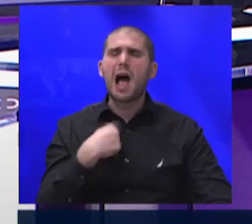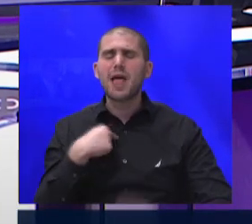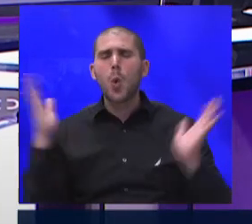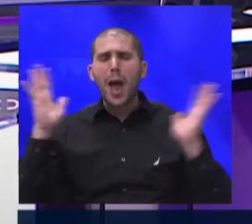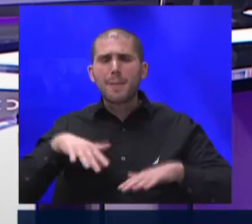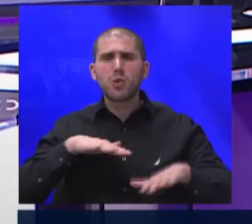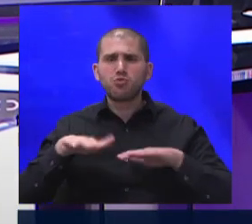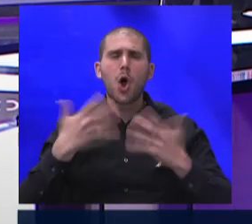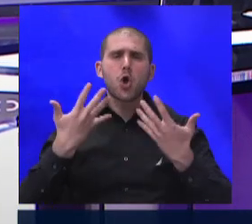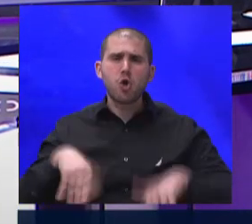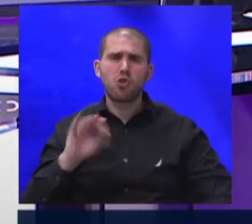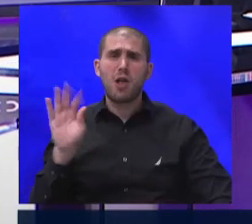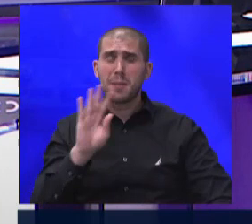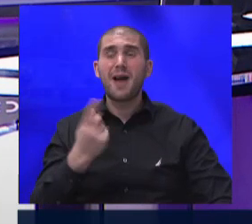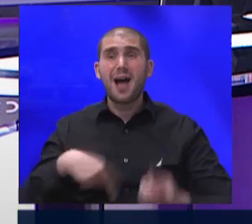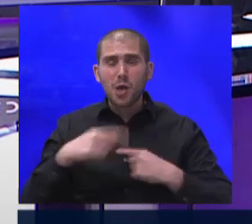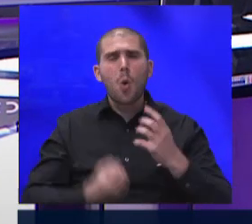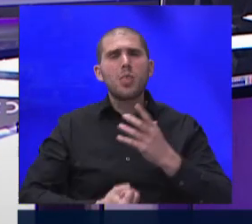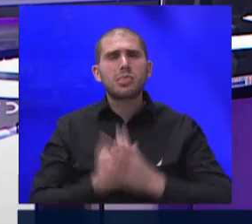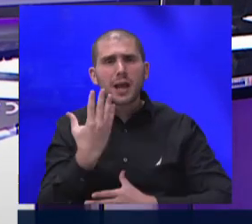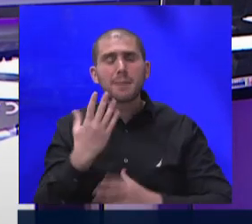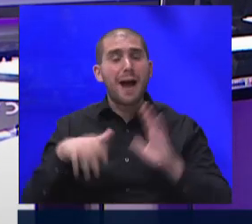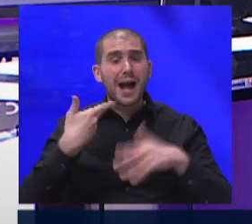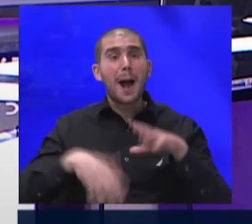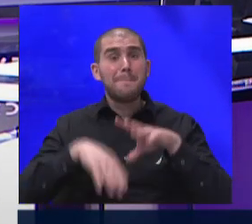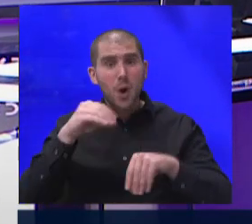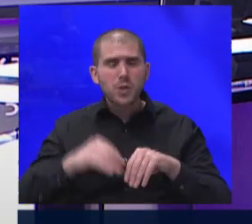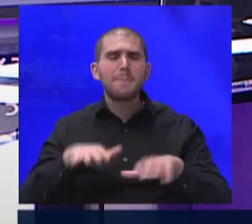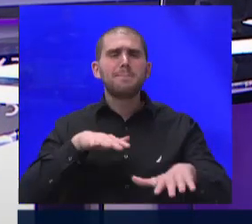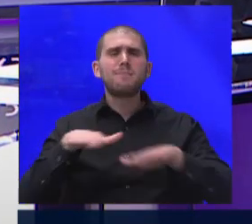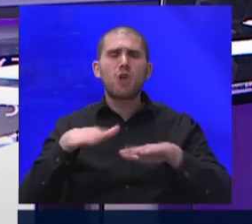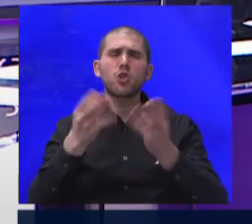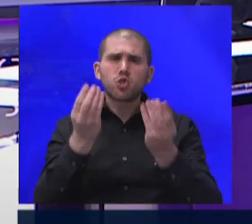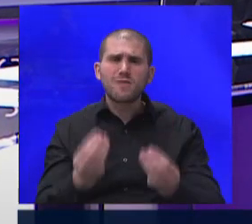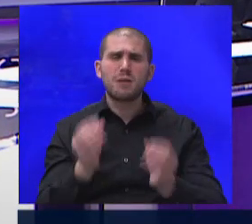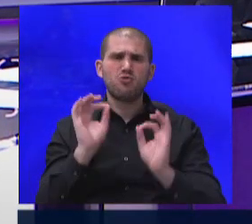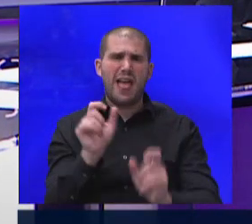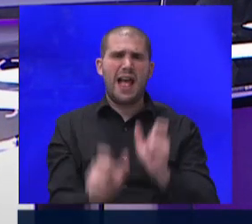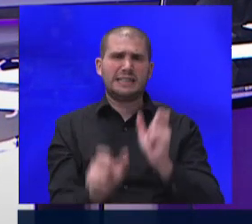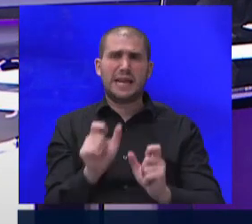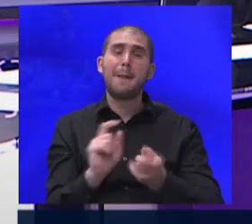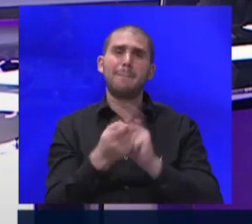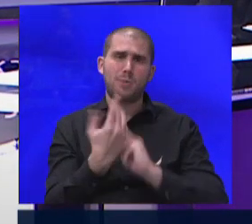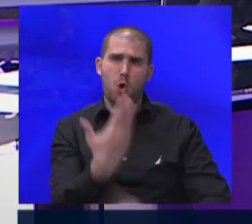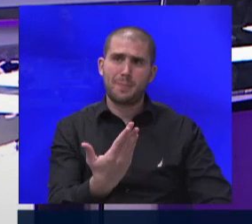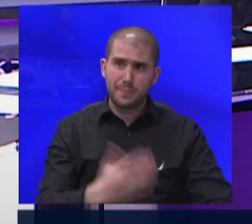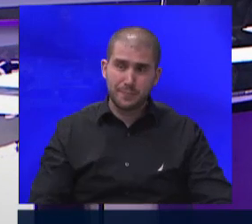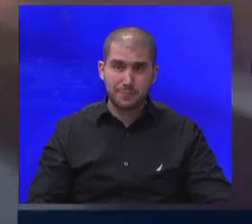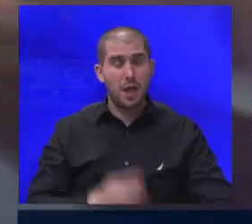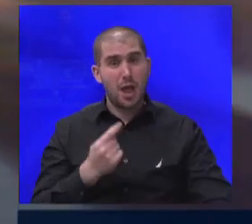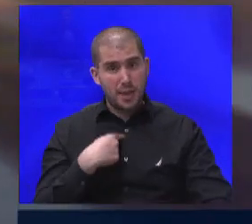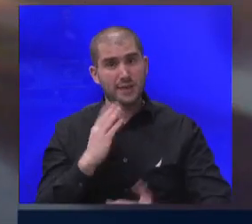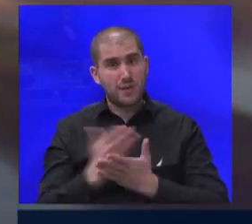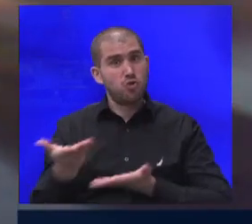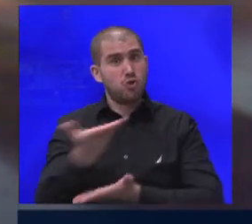נתניהו, ואנחנו נקים אחרי הבחירות ממשלה טובה למען האזרחים במקומה. בהחלט אני שיתפתי פעולה באותו יום,